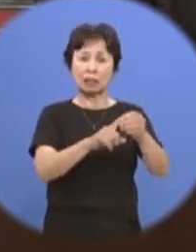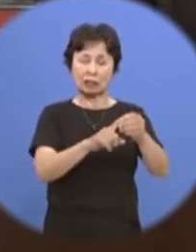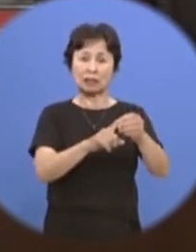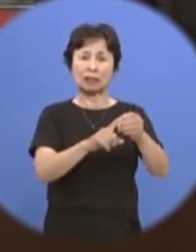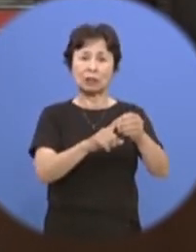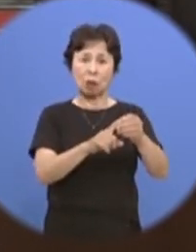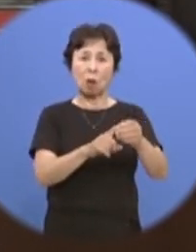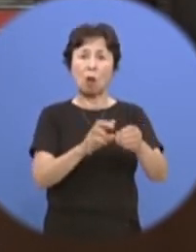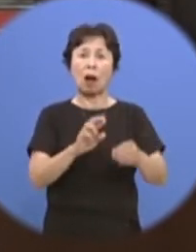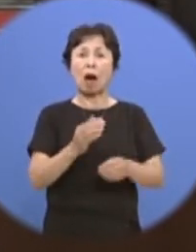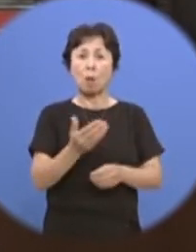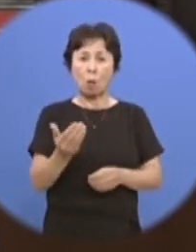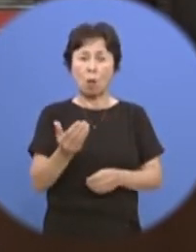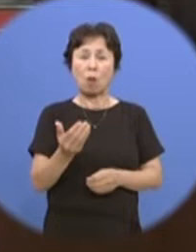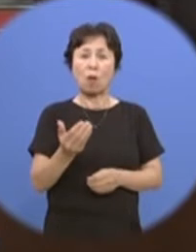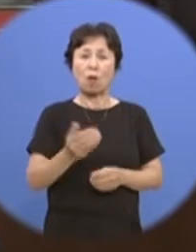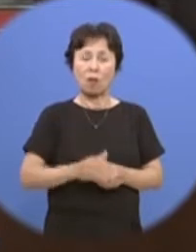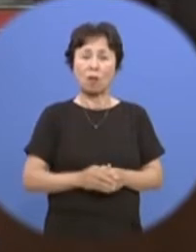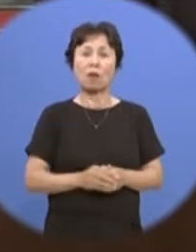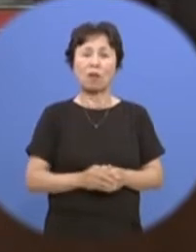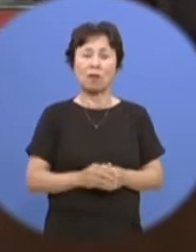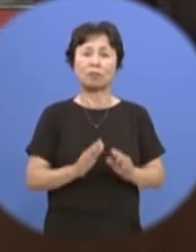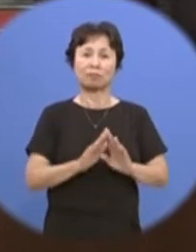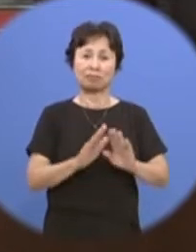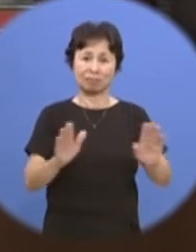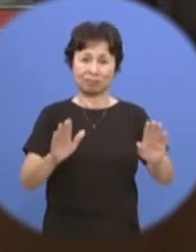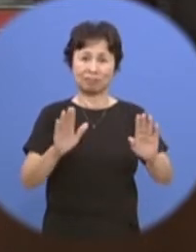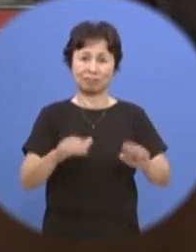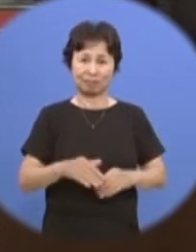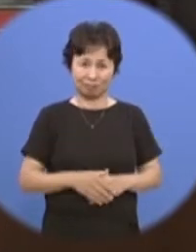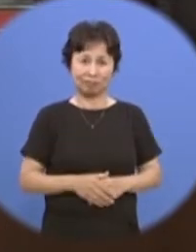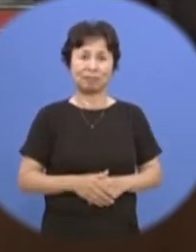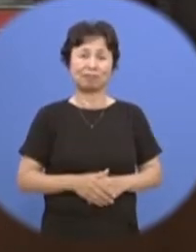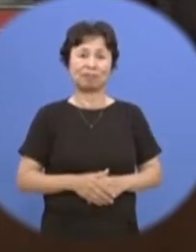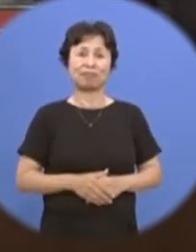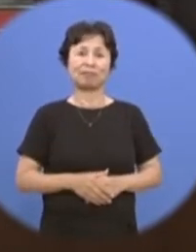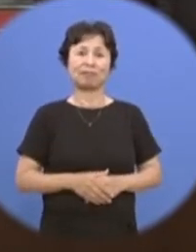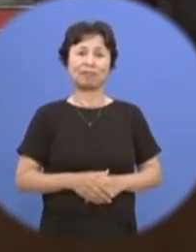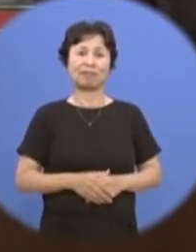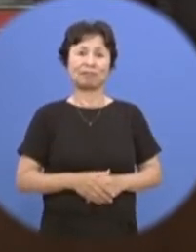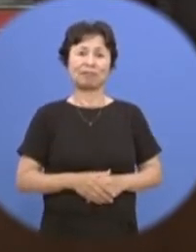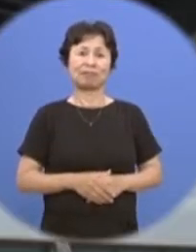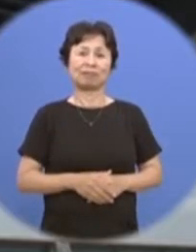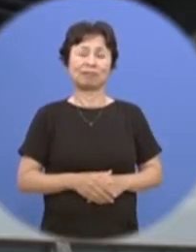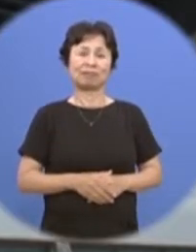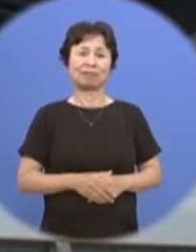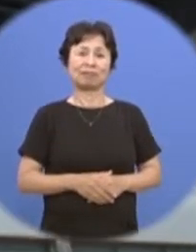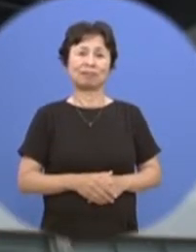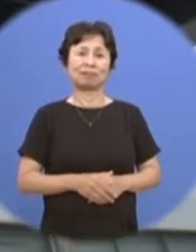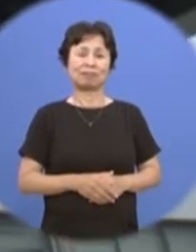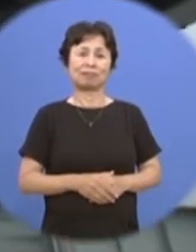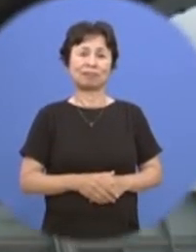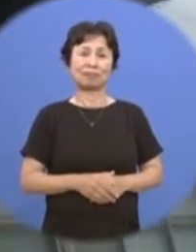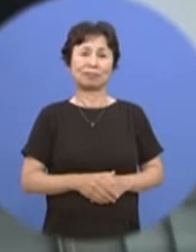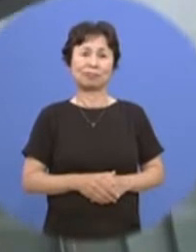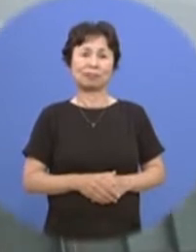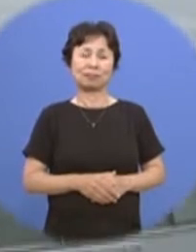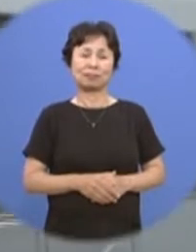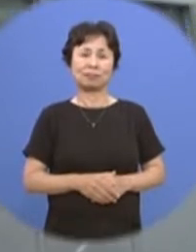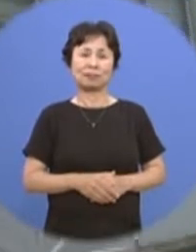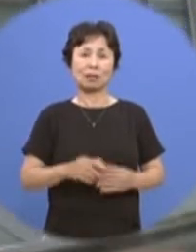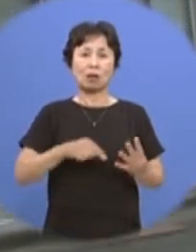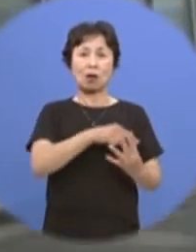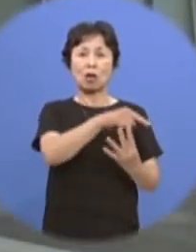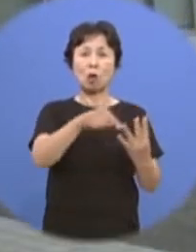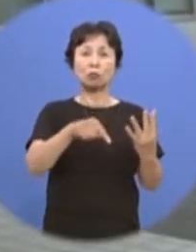して、フードプロセッシングラボと、この2つを新たにオープンしたということでございます。 では